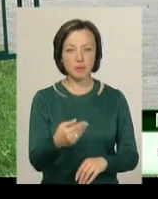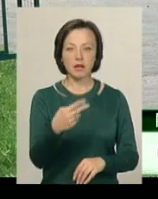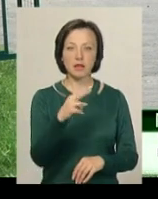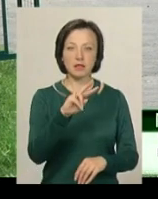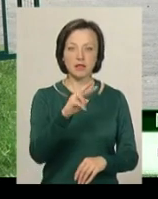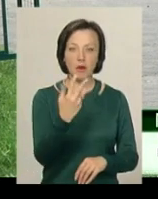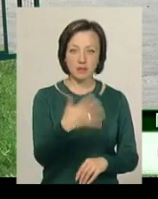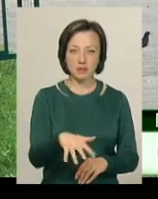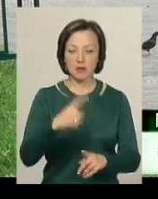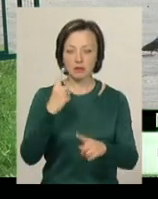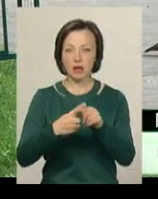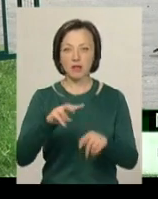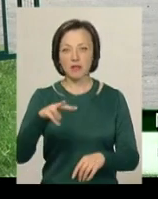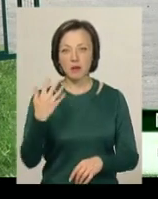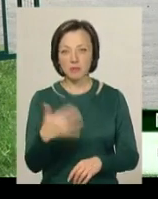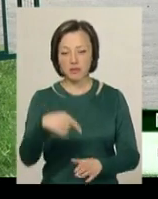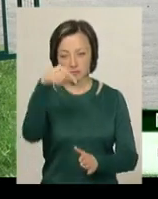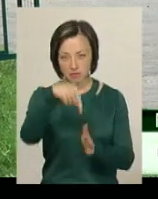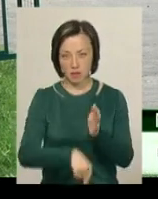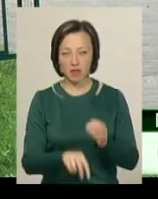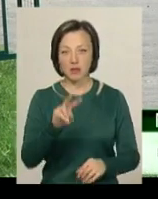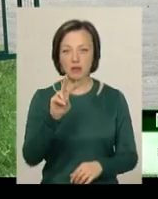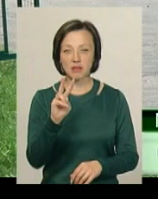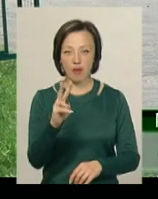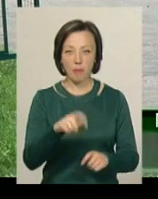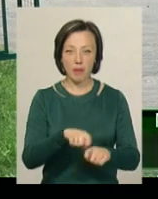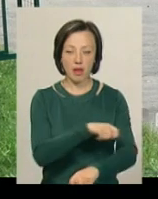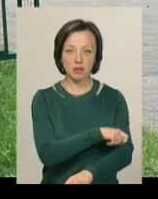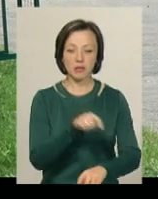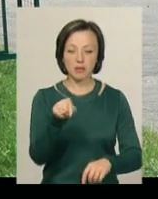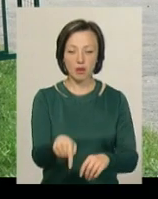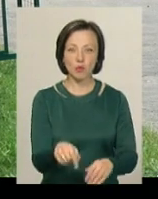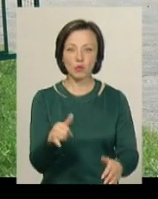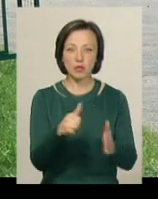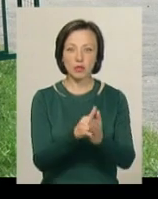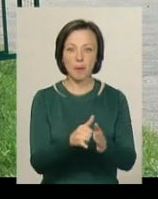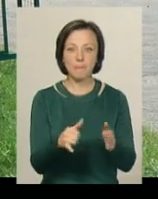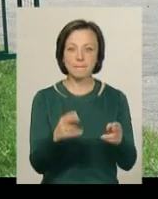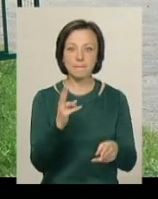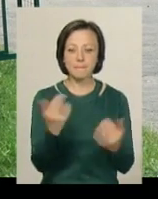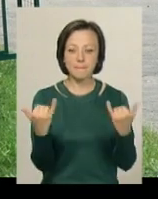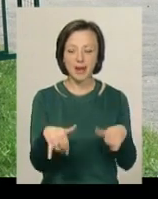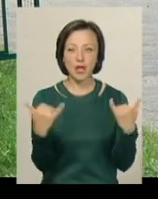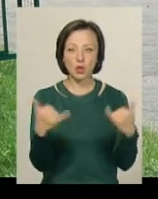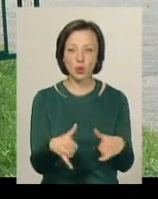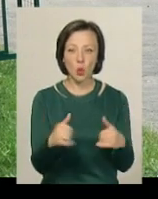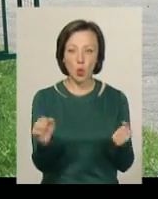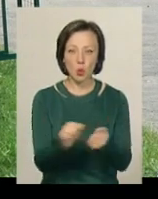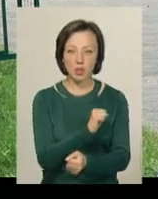2,50 на 2,50 і на 2 метри глибиною. Значить, там буде встановлена бетонна шахта, в яку